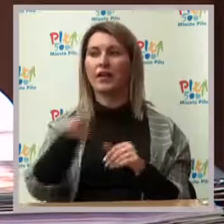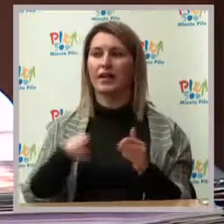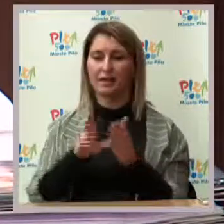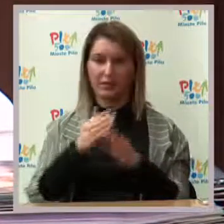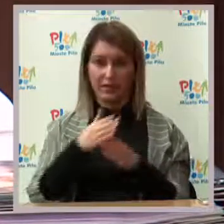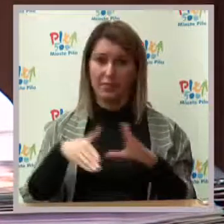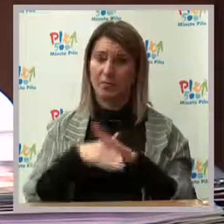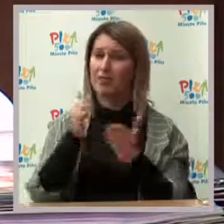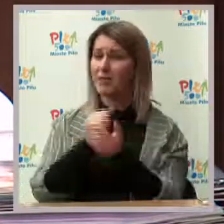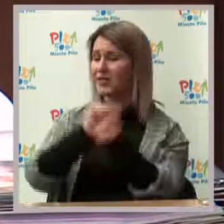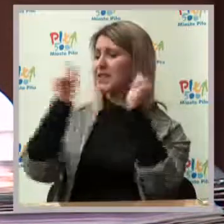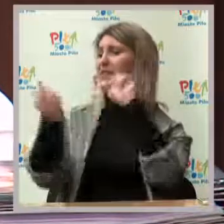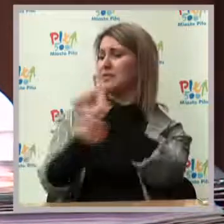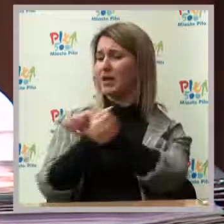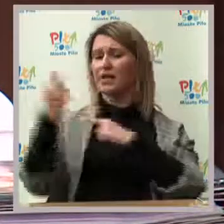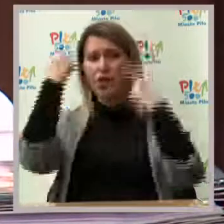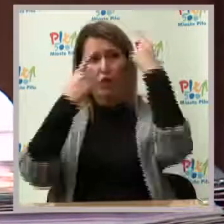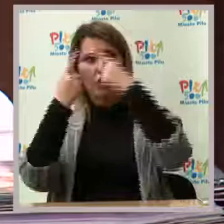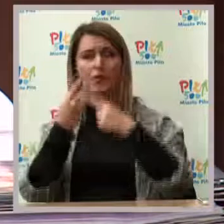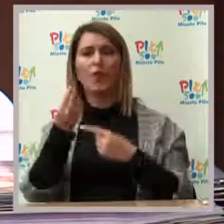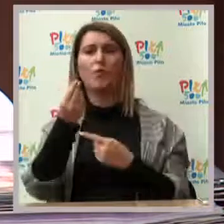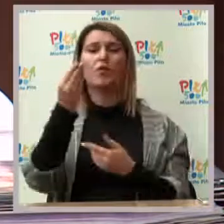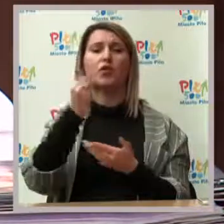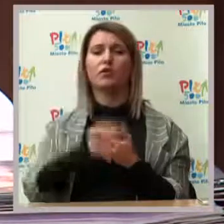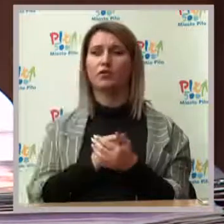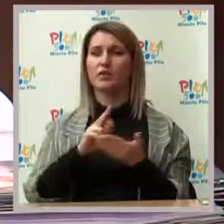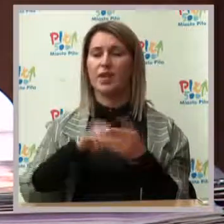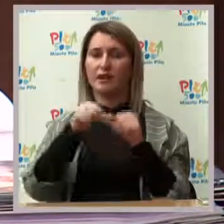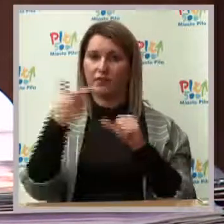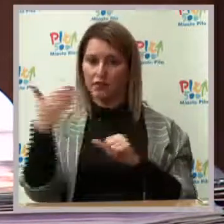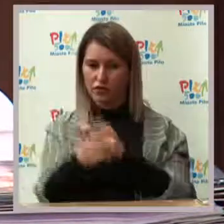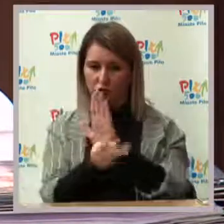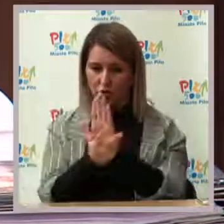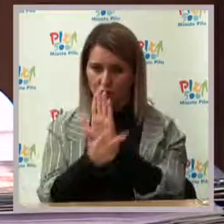zmiany wieloletniej prognozy finansowej miasta Piły na lata